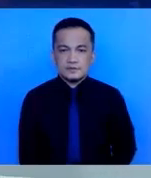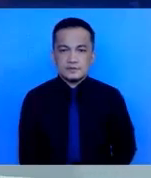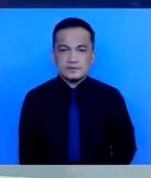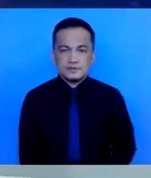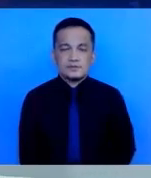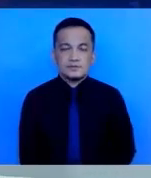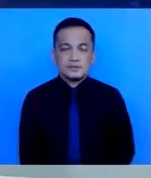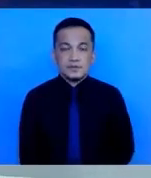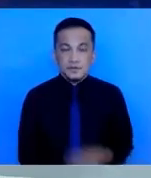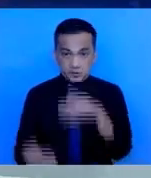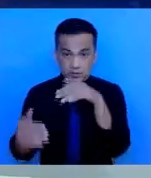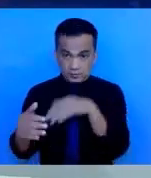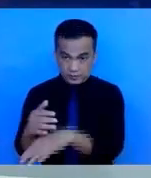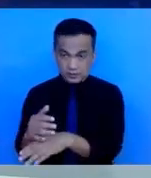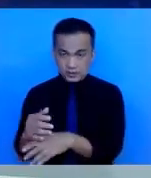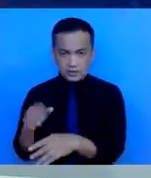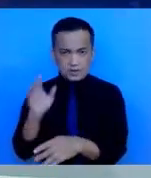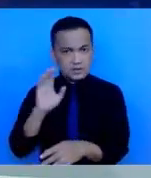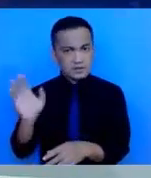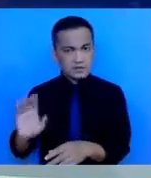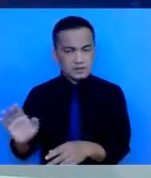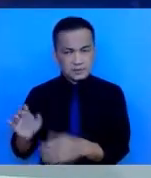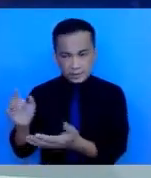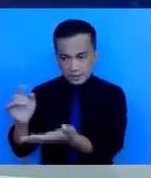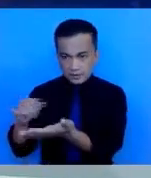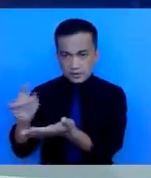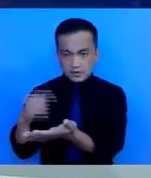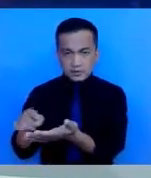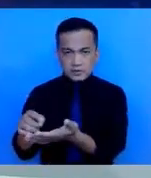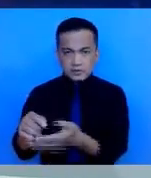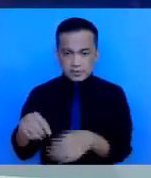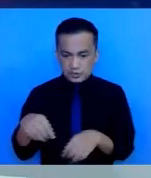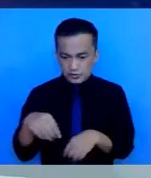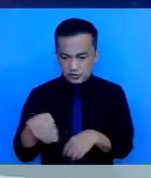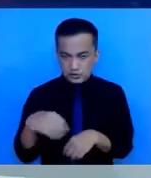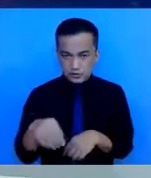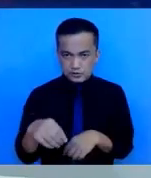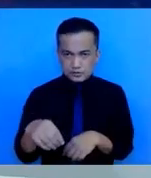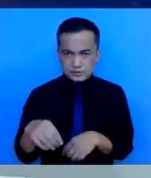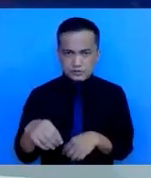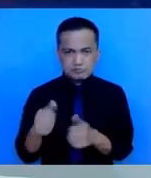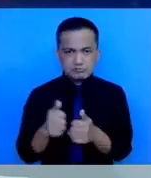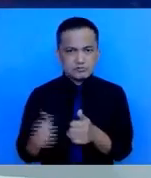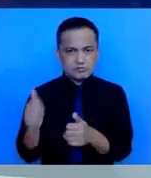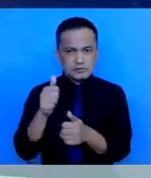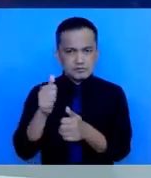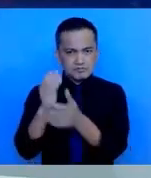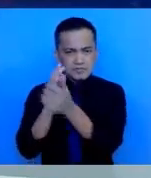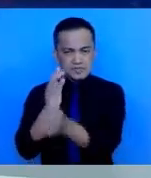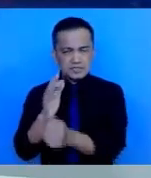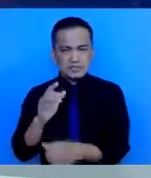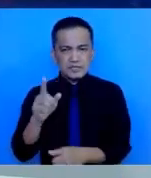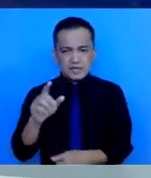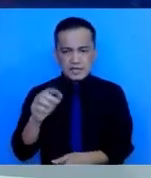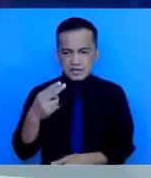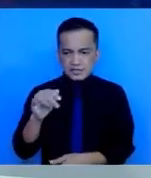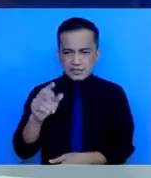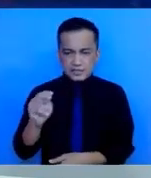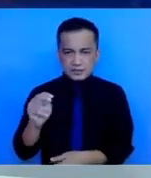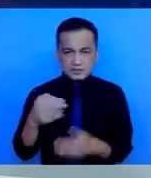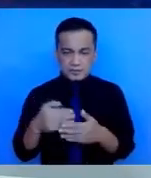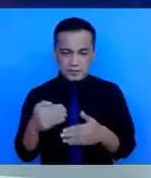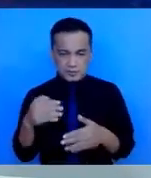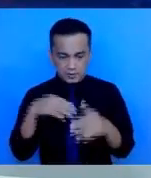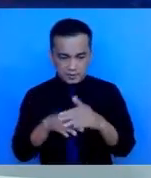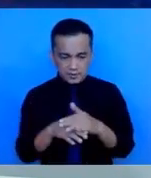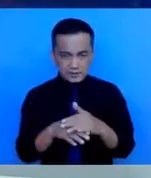Sumailalim sa kakaibang inspeksyon ang chess grandmaster na si Hans Niemann bago sumabak sa US Chess Championship. Meron